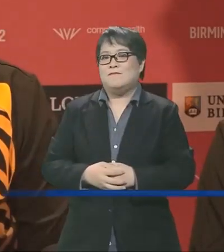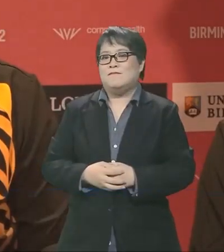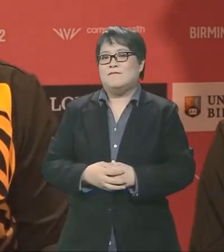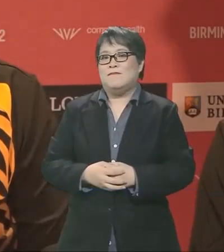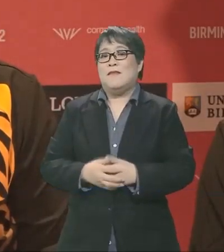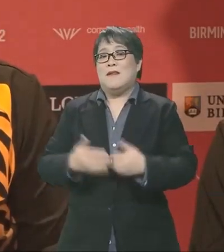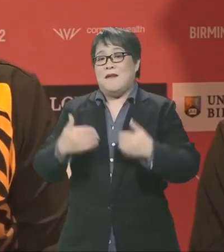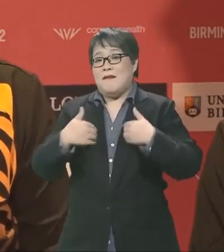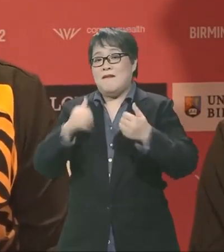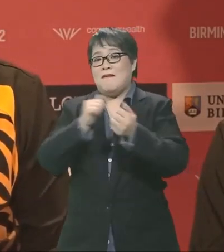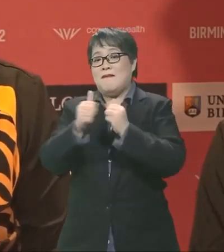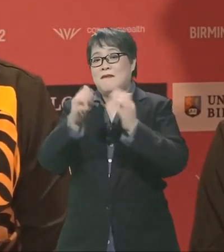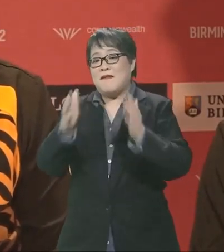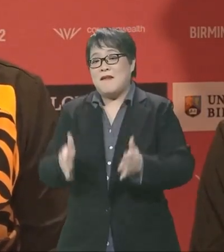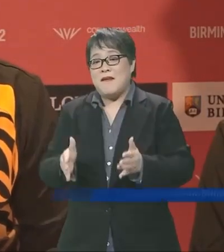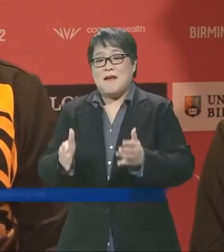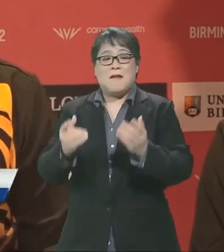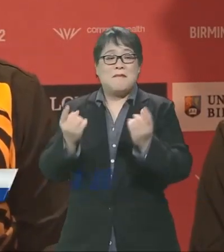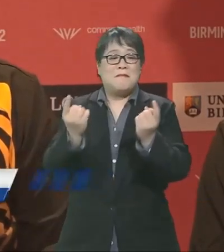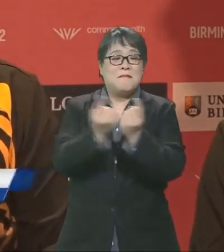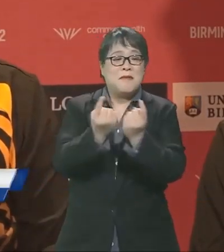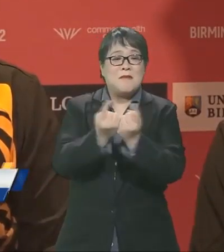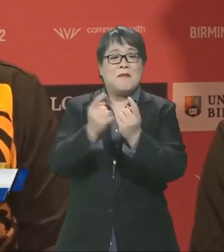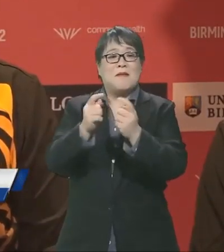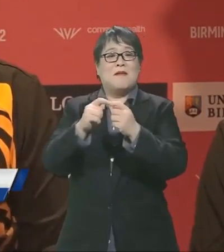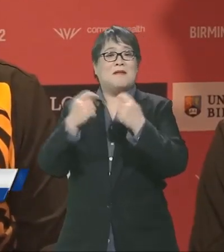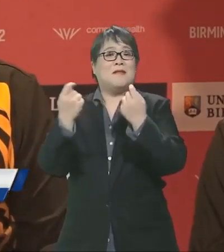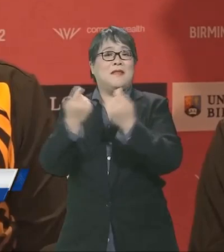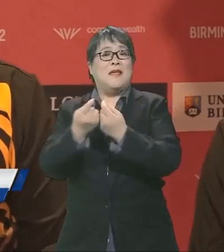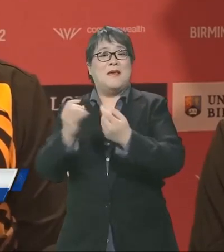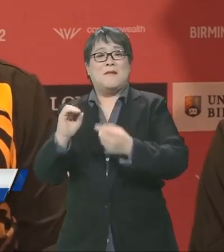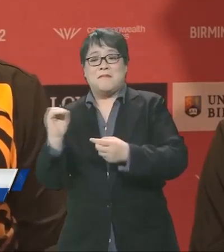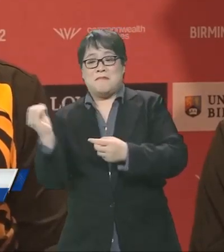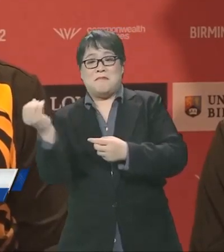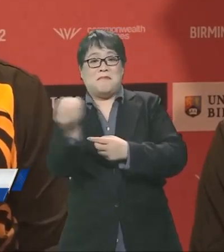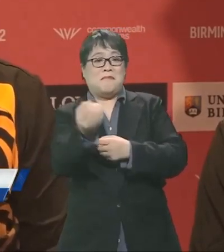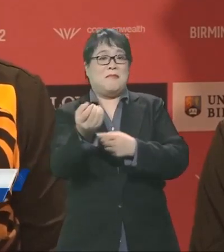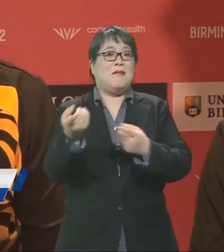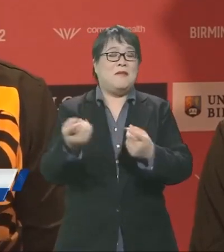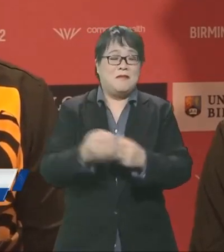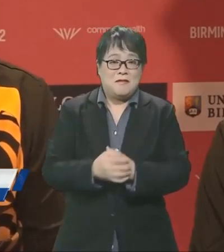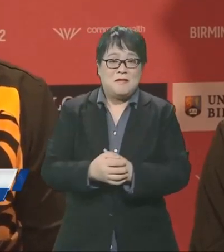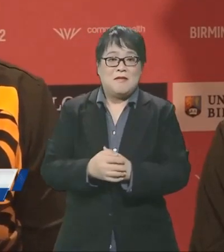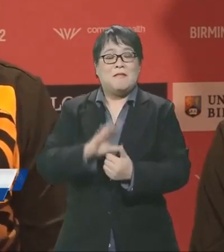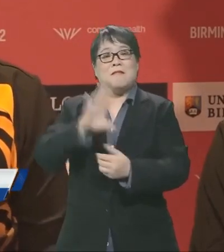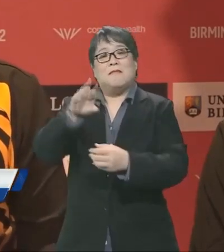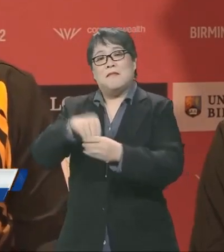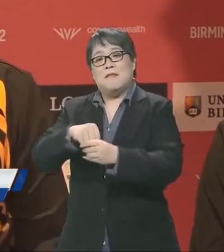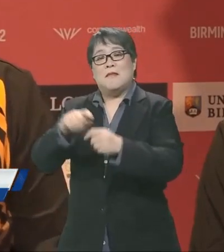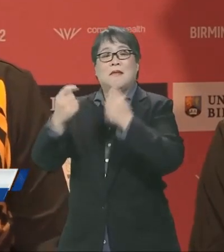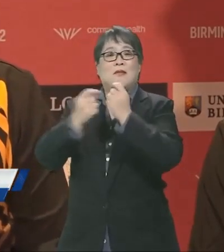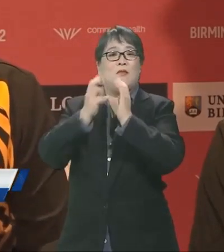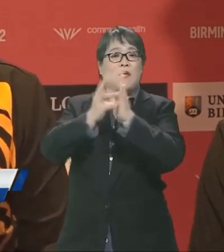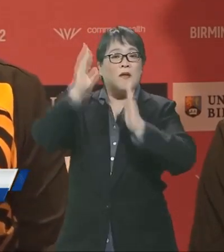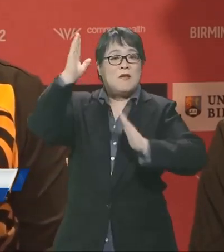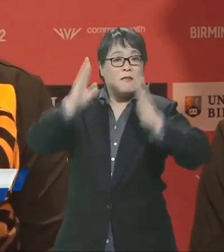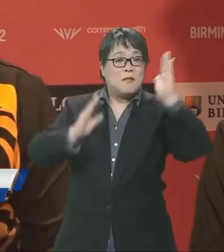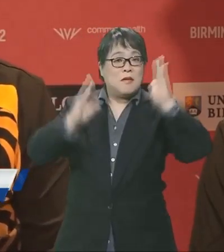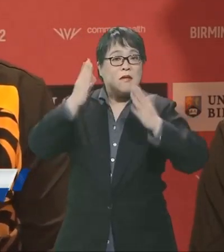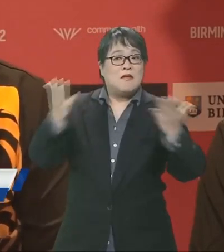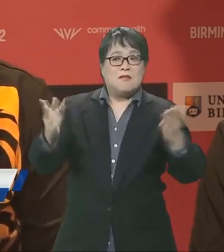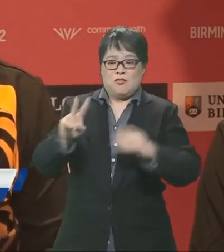ada sengat-sengat atlet bermain dalam pasukan lombol telah pun berada dalam skuad negara